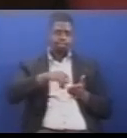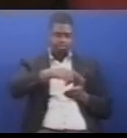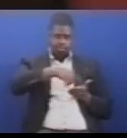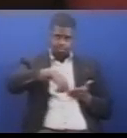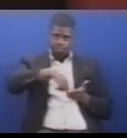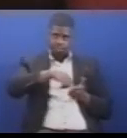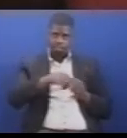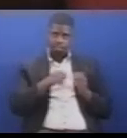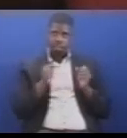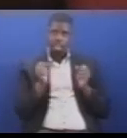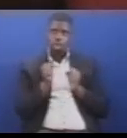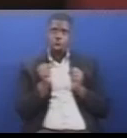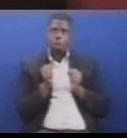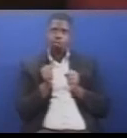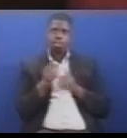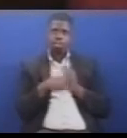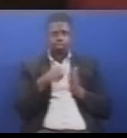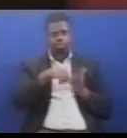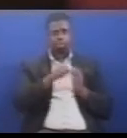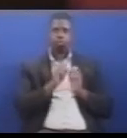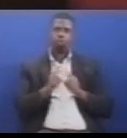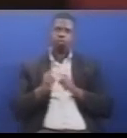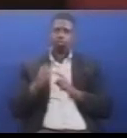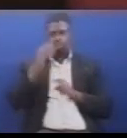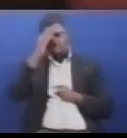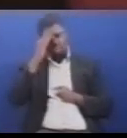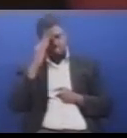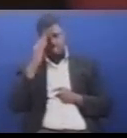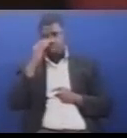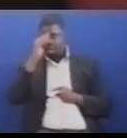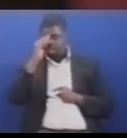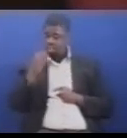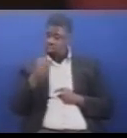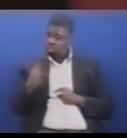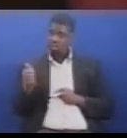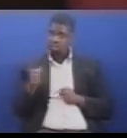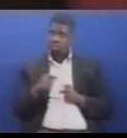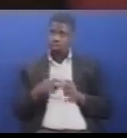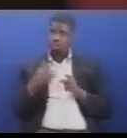kuweka majokovu katika vituo tofauti vya jeshi ili askari wenyewe